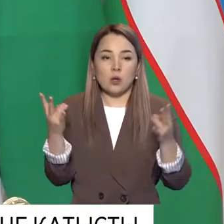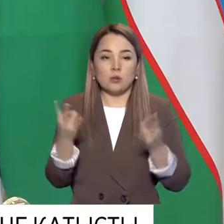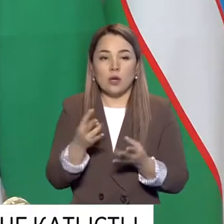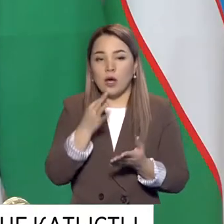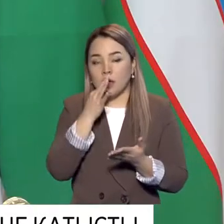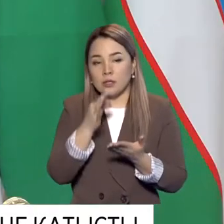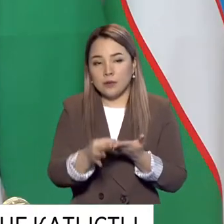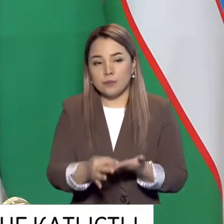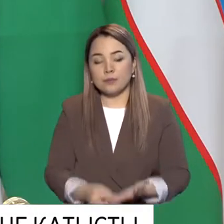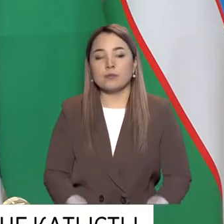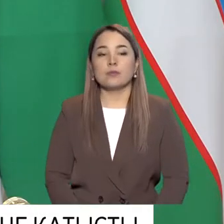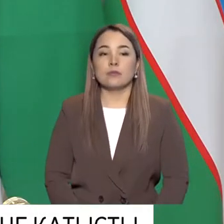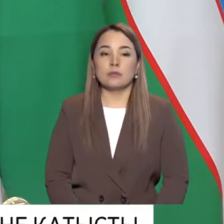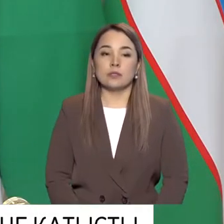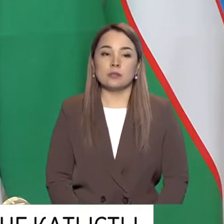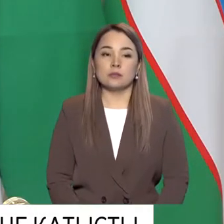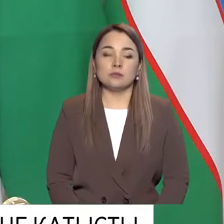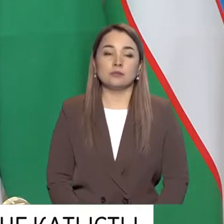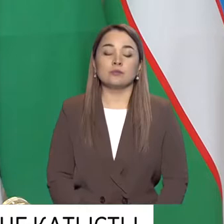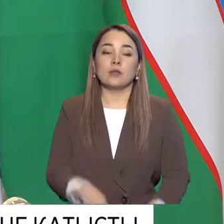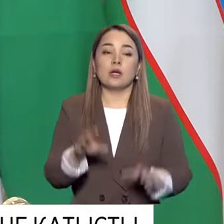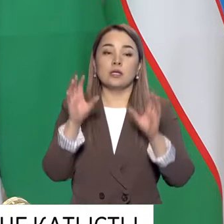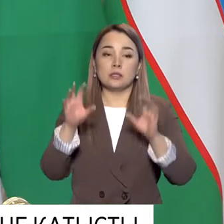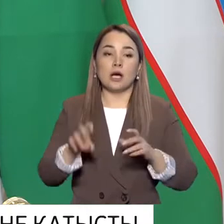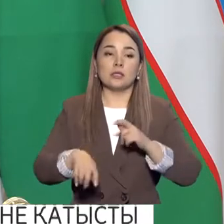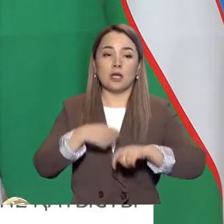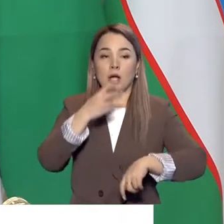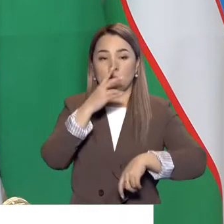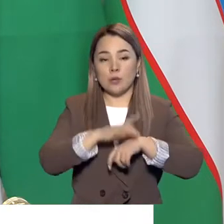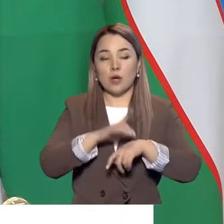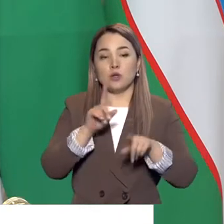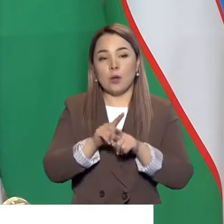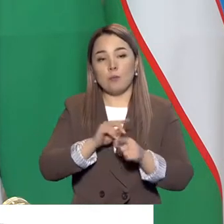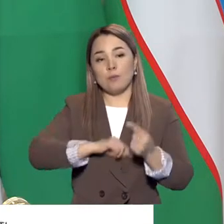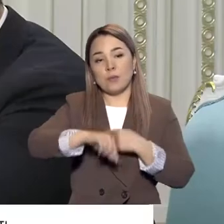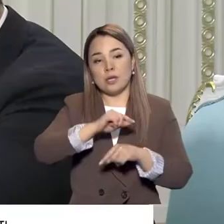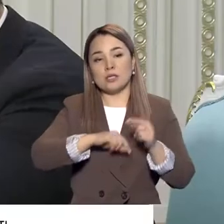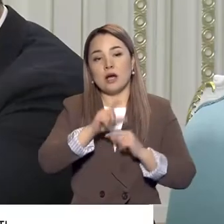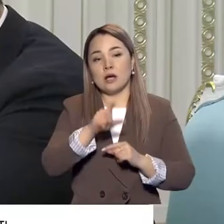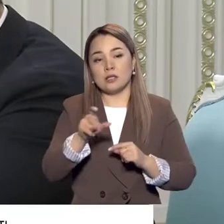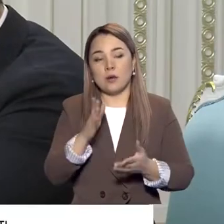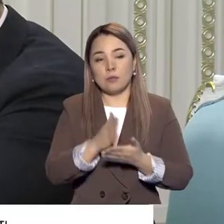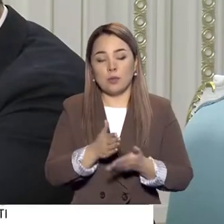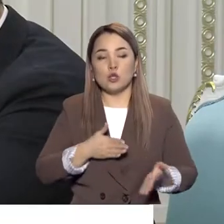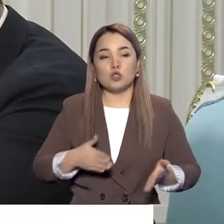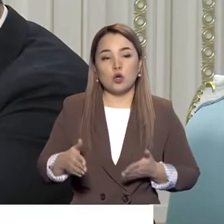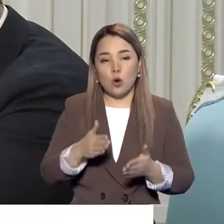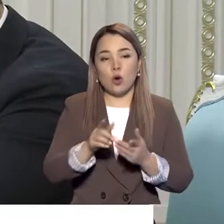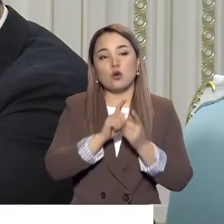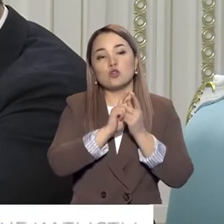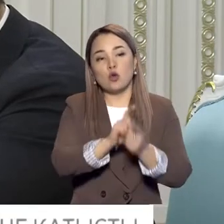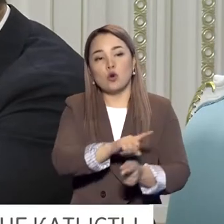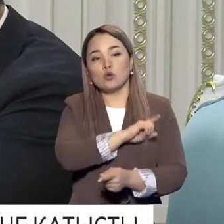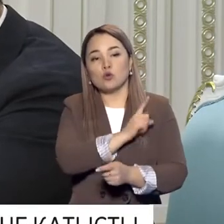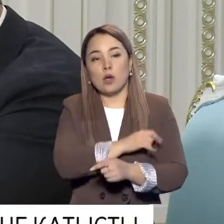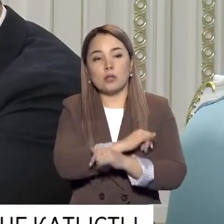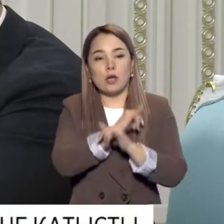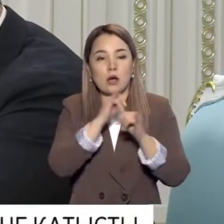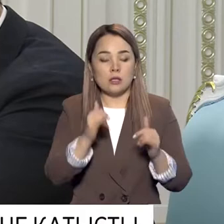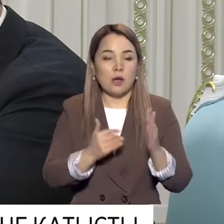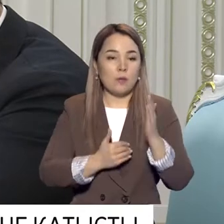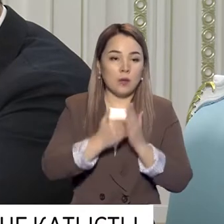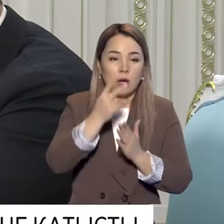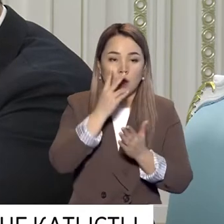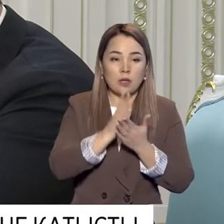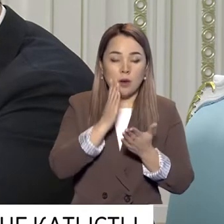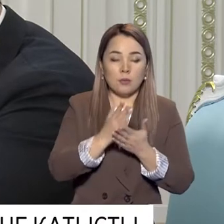с недобросовестными предпринимателями. Заңсыз схемалар құрып, бизнеске кедергі келтіретін жосықсыз кәсіпкерлермен күресті күшейтеміз. Жуғарада